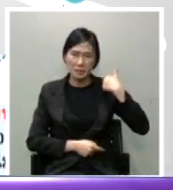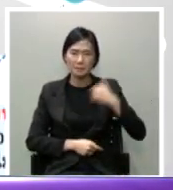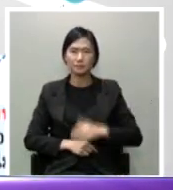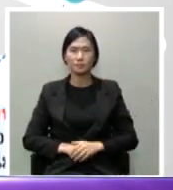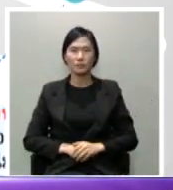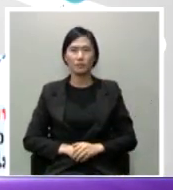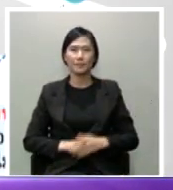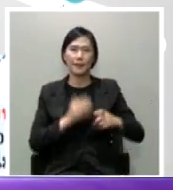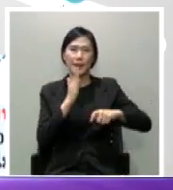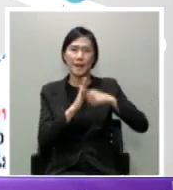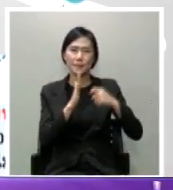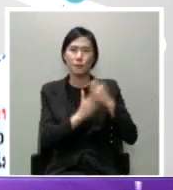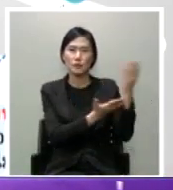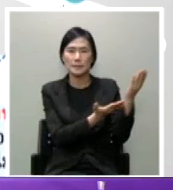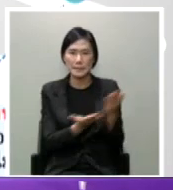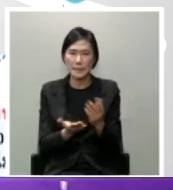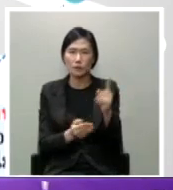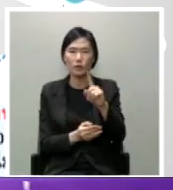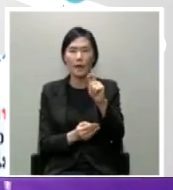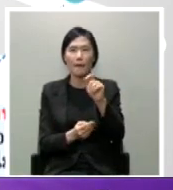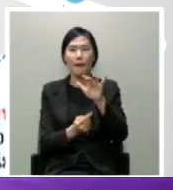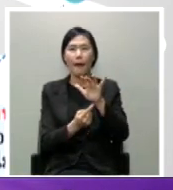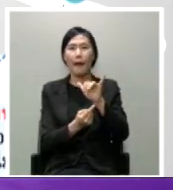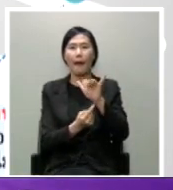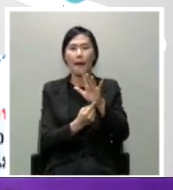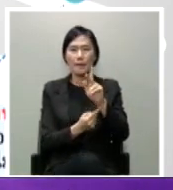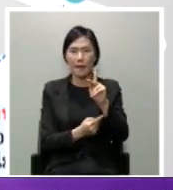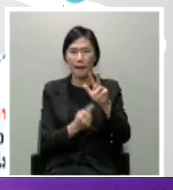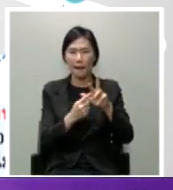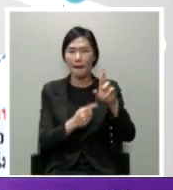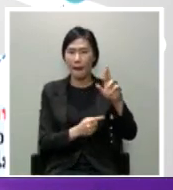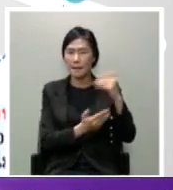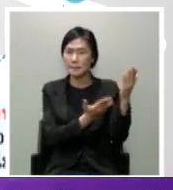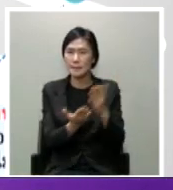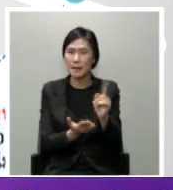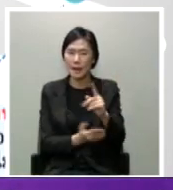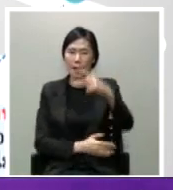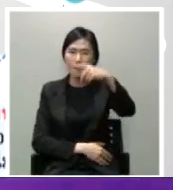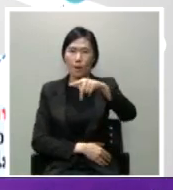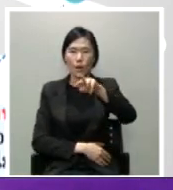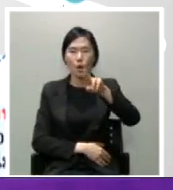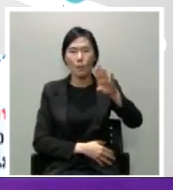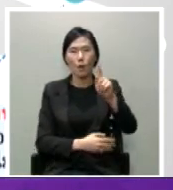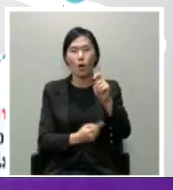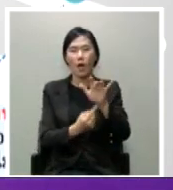เหตุผลอีกอันหนึ่งที่ต้องเชิญทางอัยการมาก็คือว่าพระราชบัญญัติอัยการ